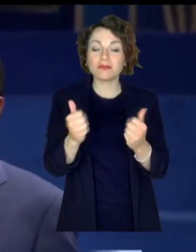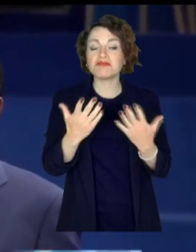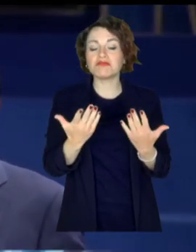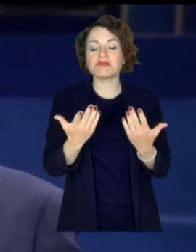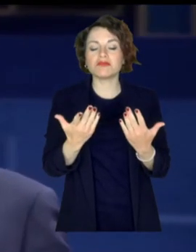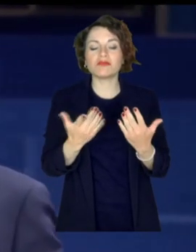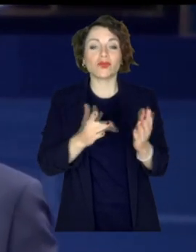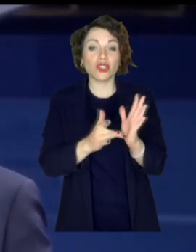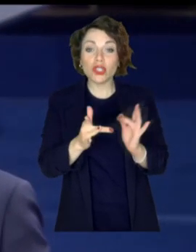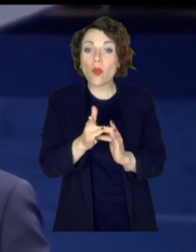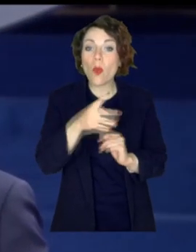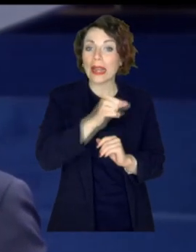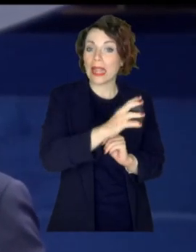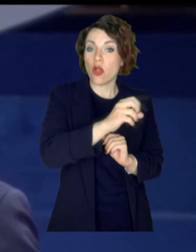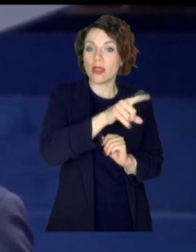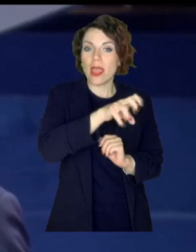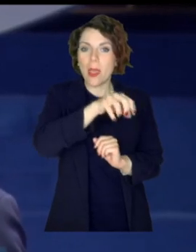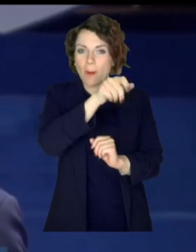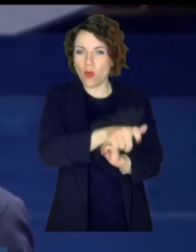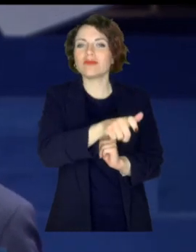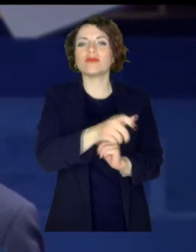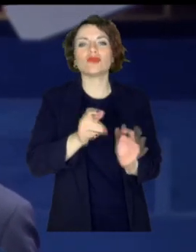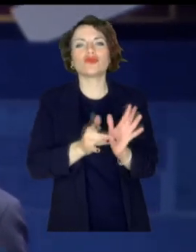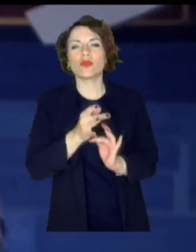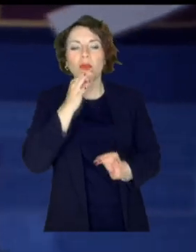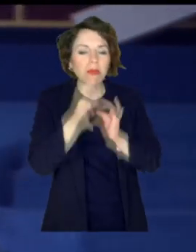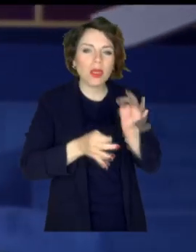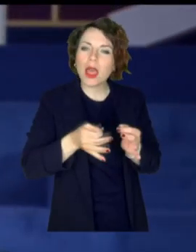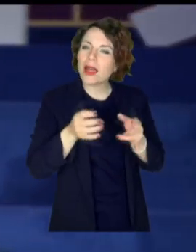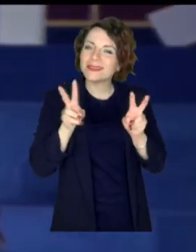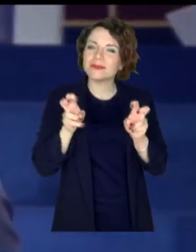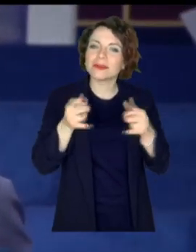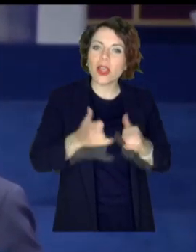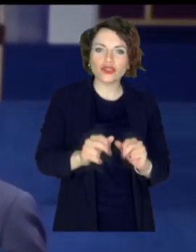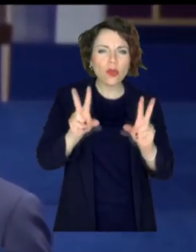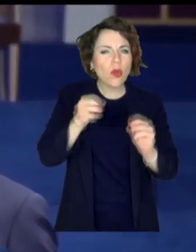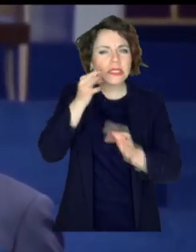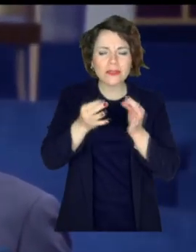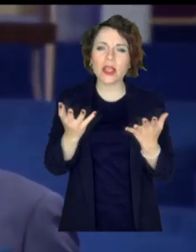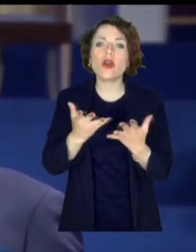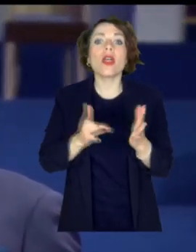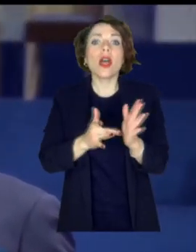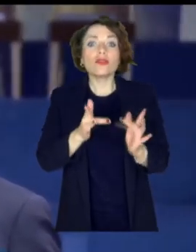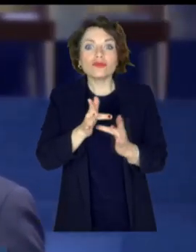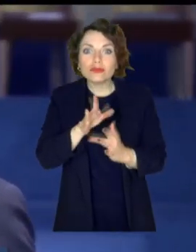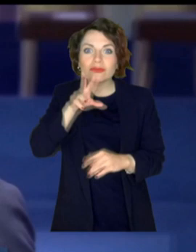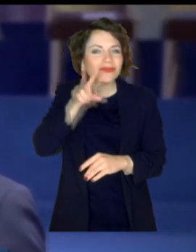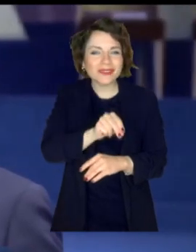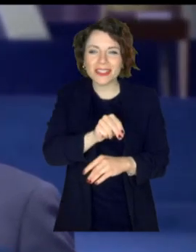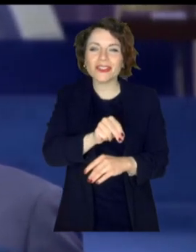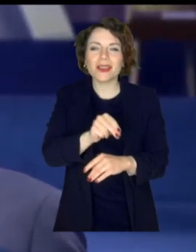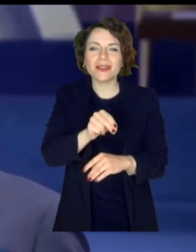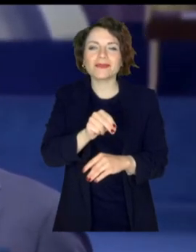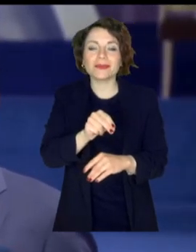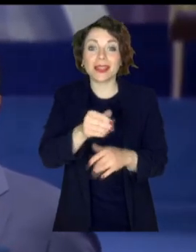Nella sua spiegazione a Nicodemo di cosa vuol dire nascere di nuovo, nella Bibbia, Gesù sottolineò che vuol dire